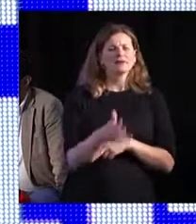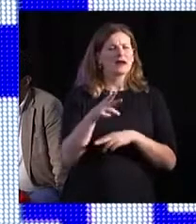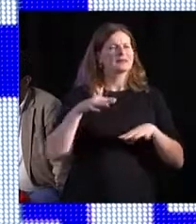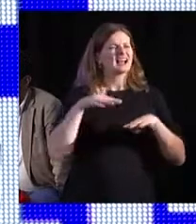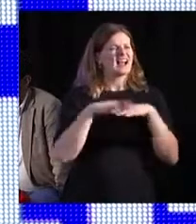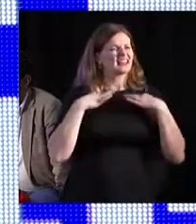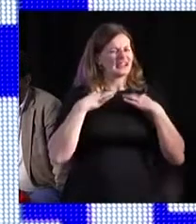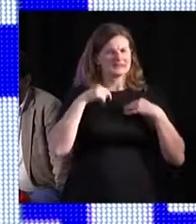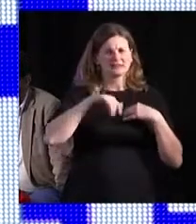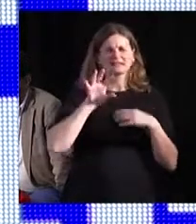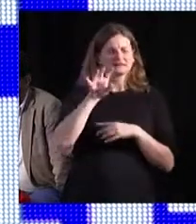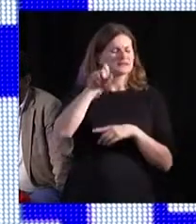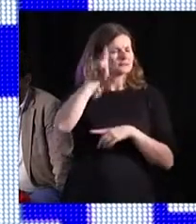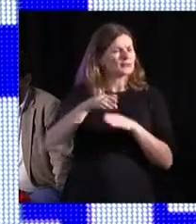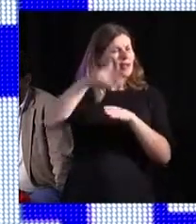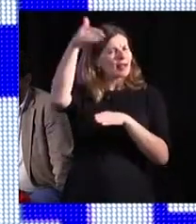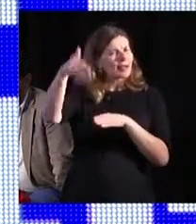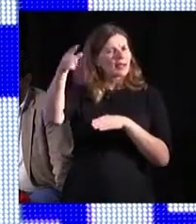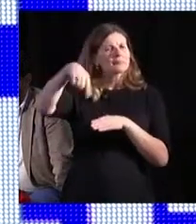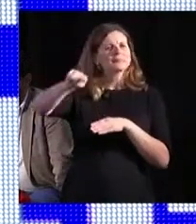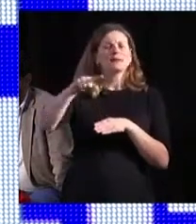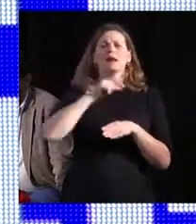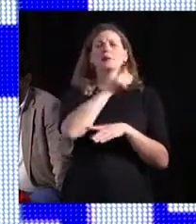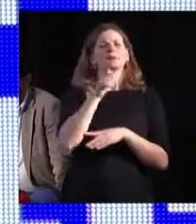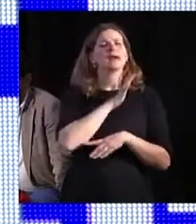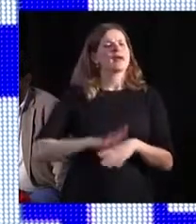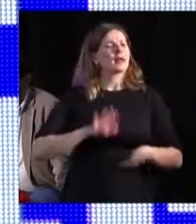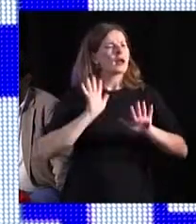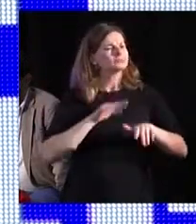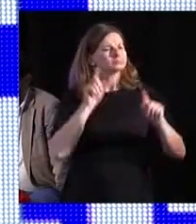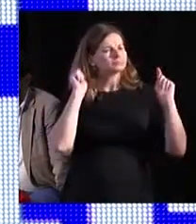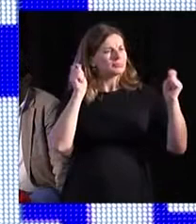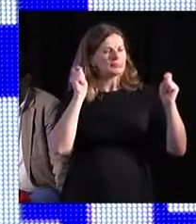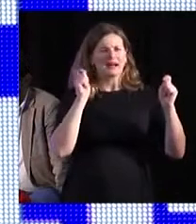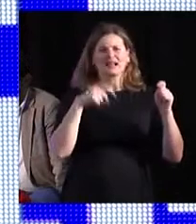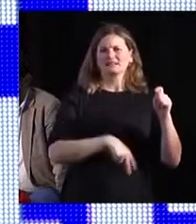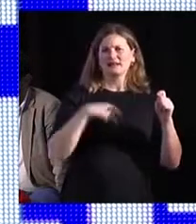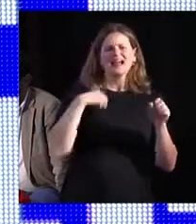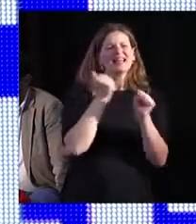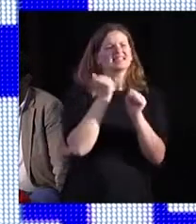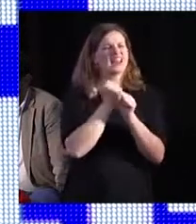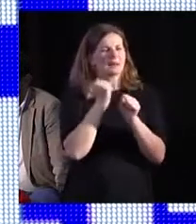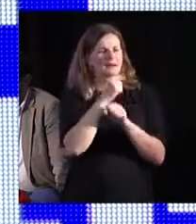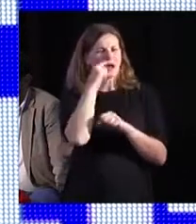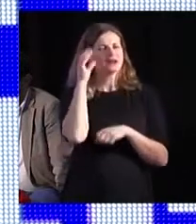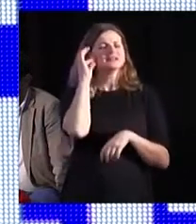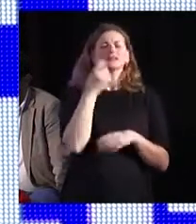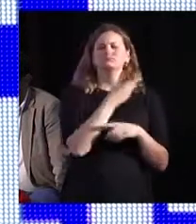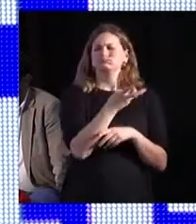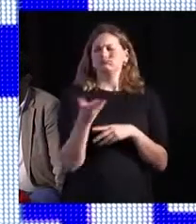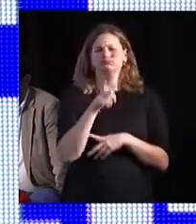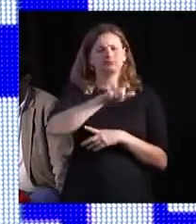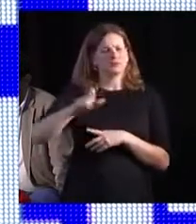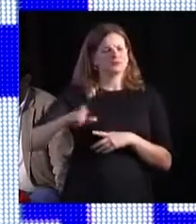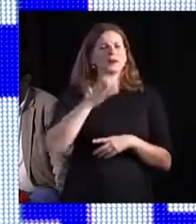de l'Estat. Aquí al costat va haver-hi la primera gran vaga general. Aquí al costat, treballadors com Simó Piera, com Joan Peiró o